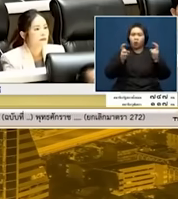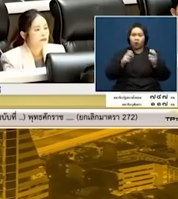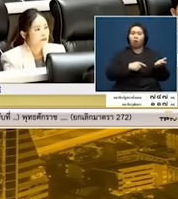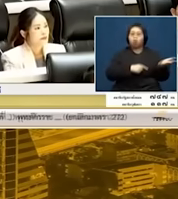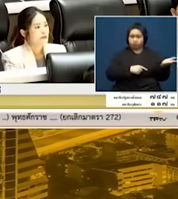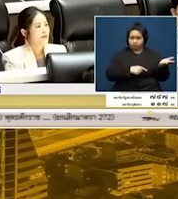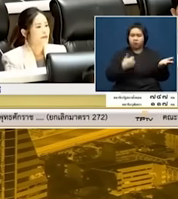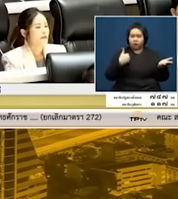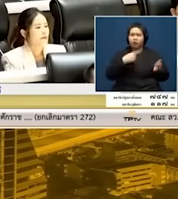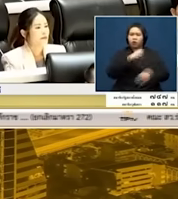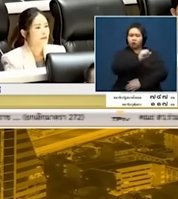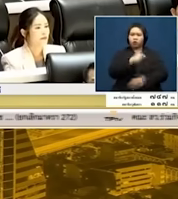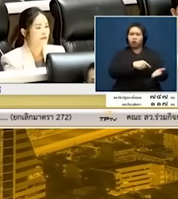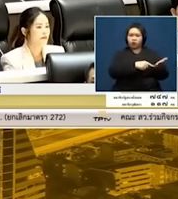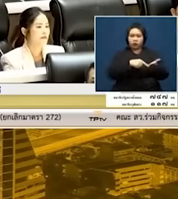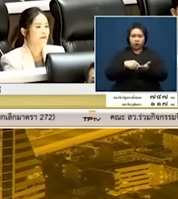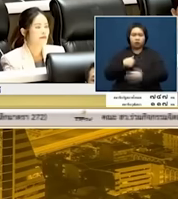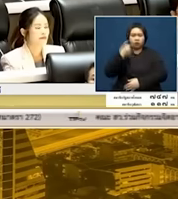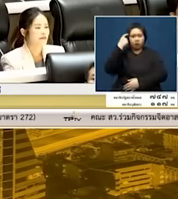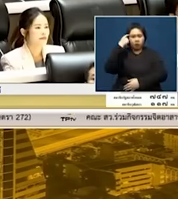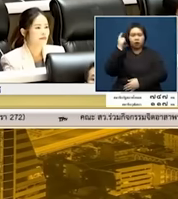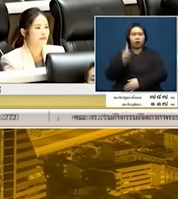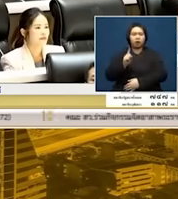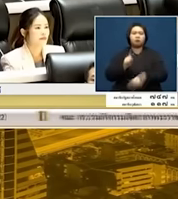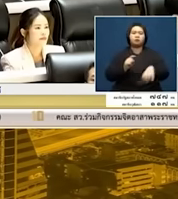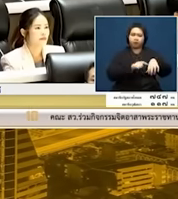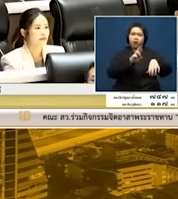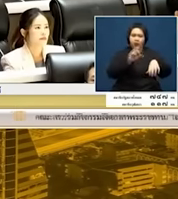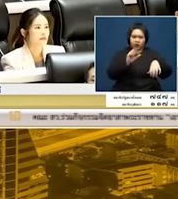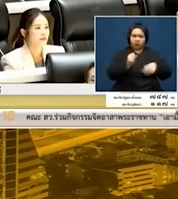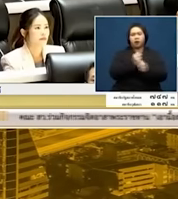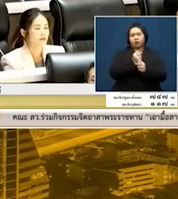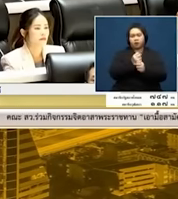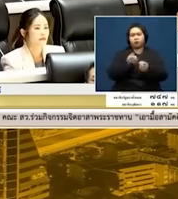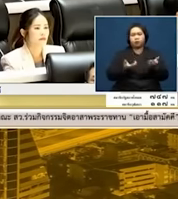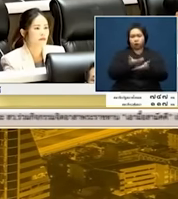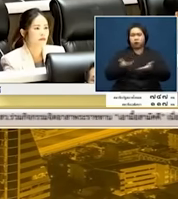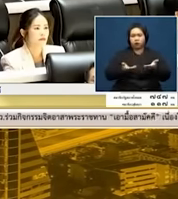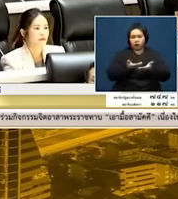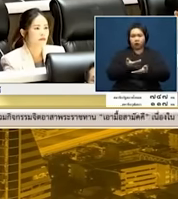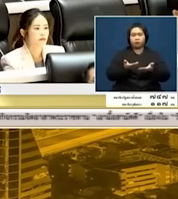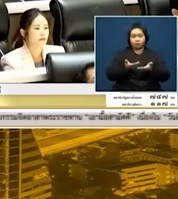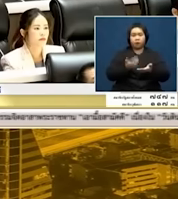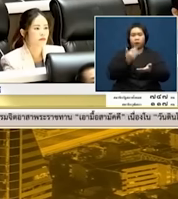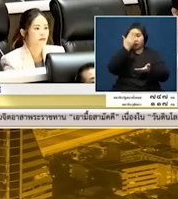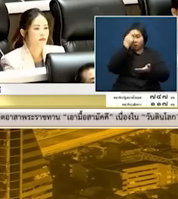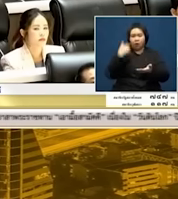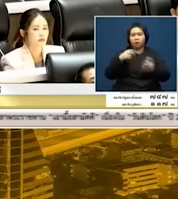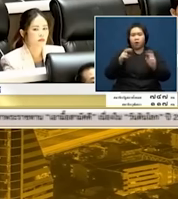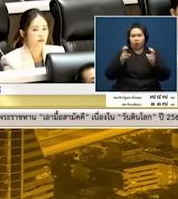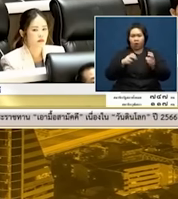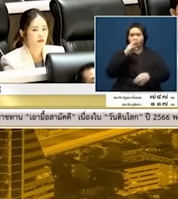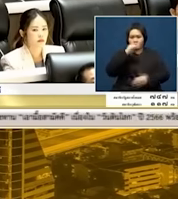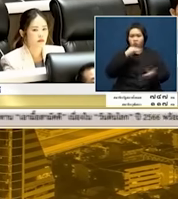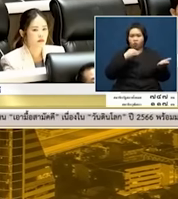13นะฮะทางฝ่ายนี้ก็บอกไม่ยอมนะมันไม่มีข้อห้ามเอาไว้ในมาตรา272เขาไม่ได้ระ